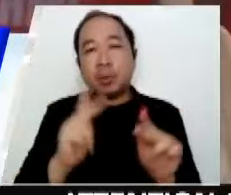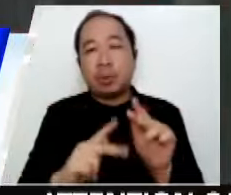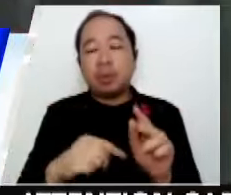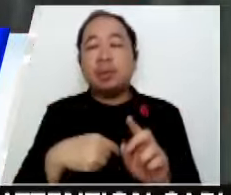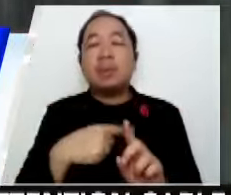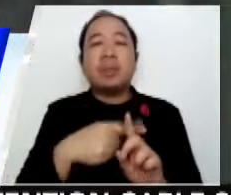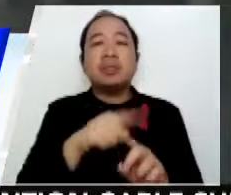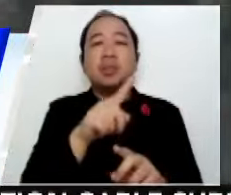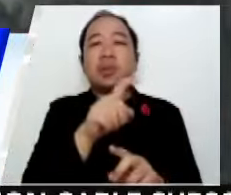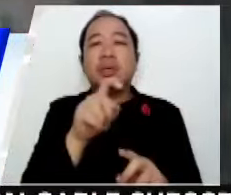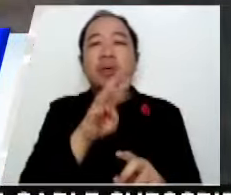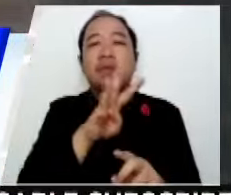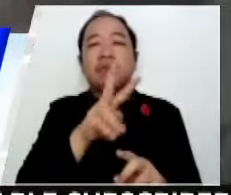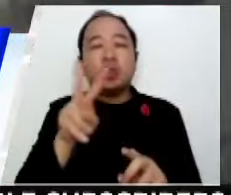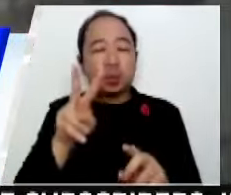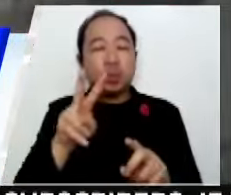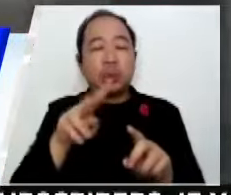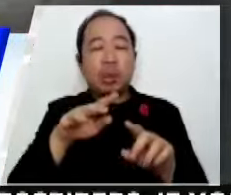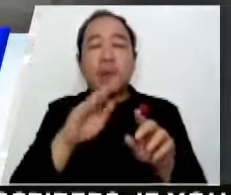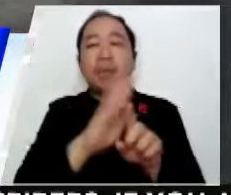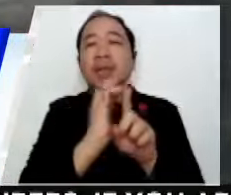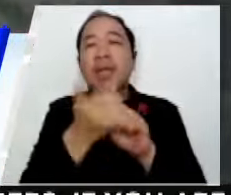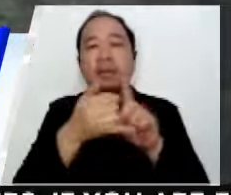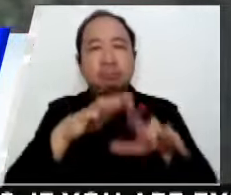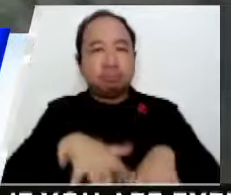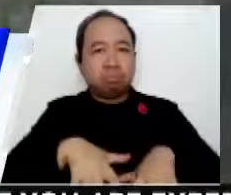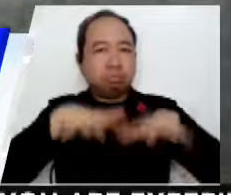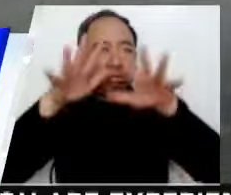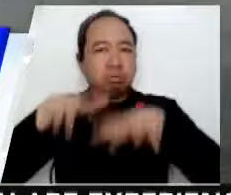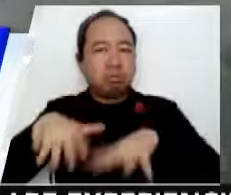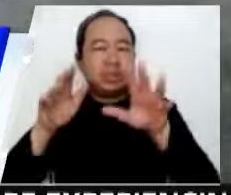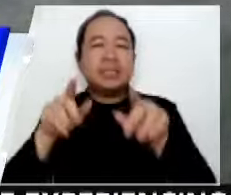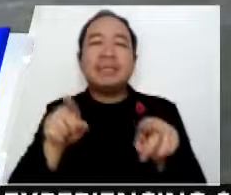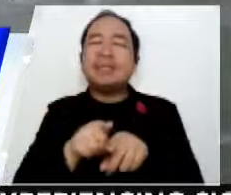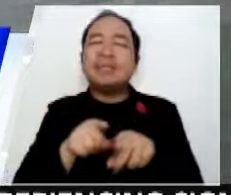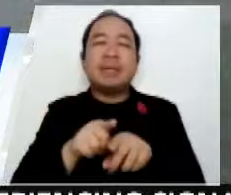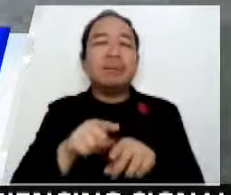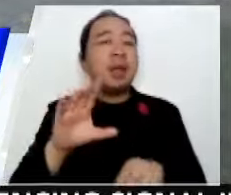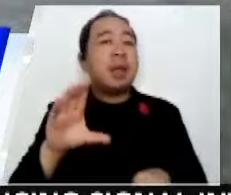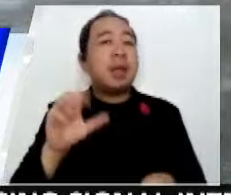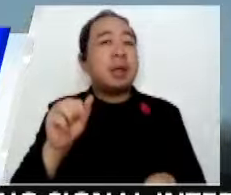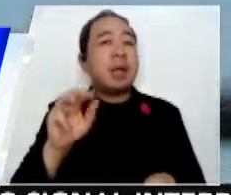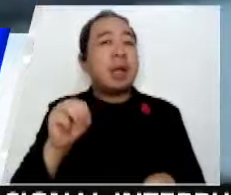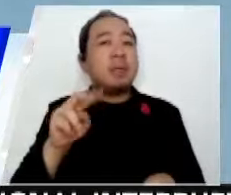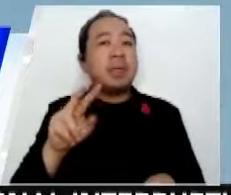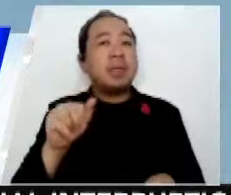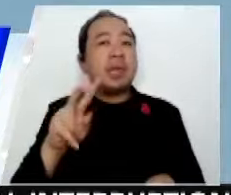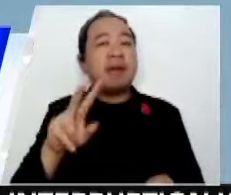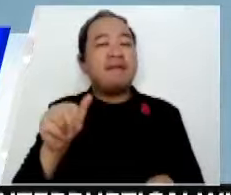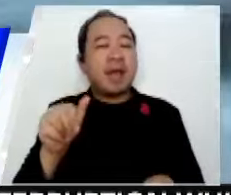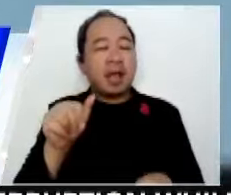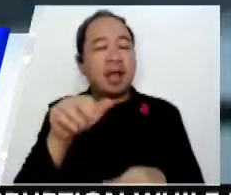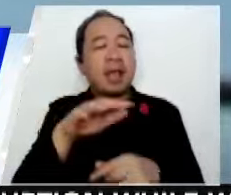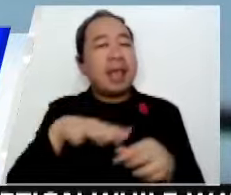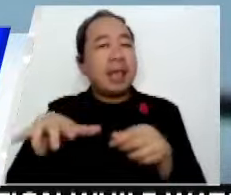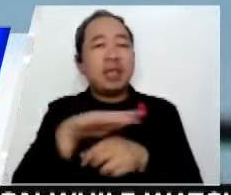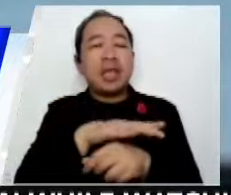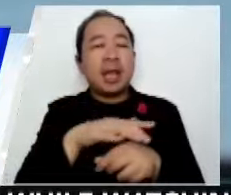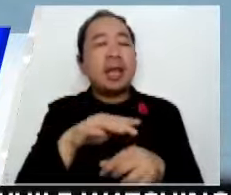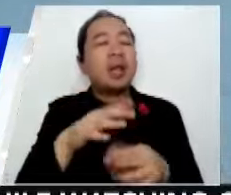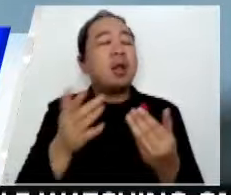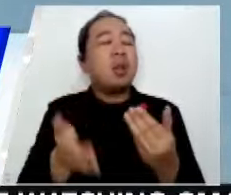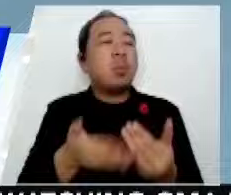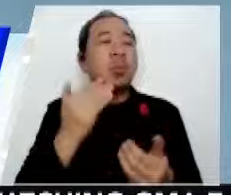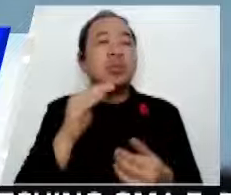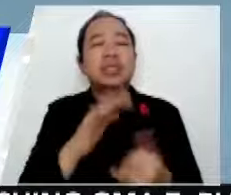binahang barangay. Matindi rin ang sinapit ng Camanava area na aabot na raw sa 60% to 80% ng buong lugar ang lubog sa